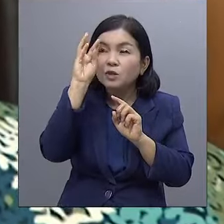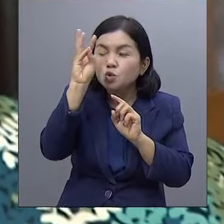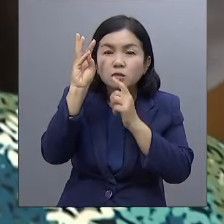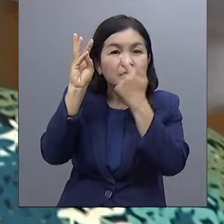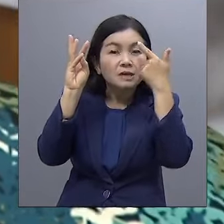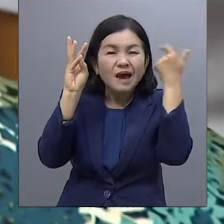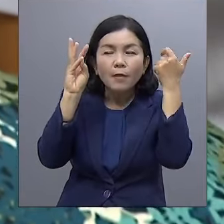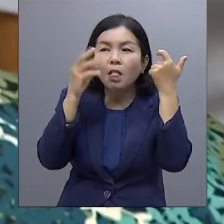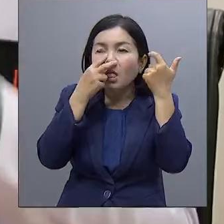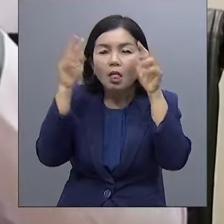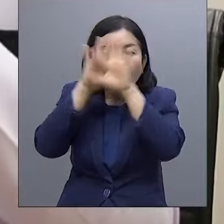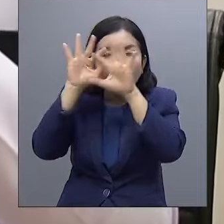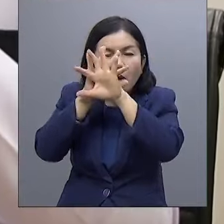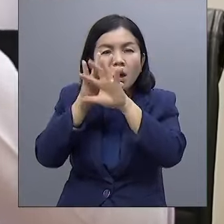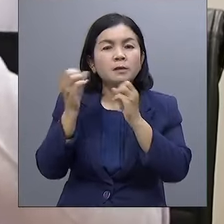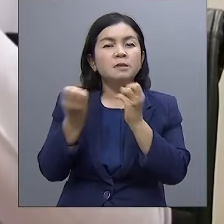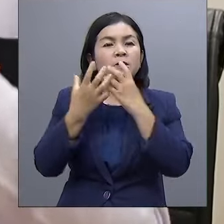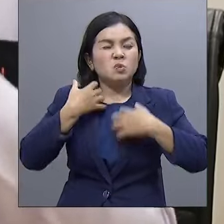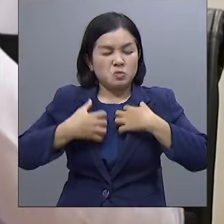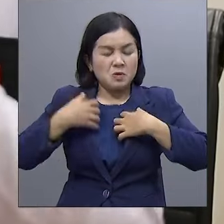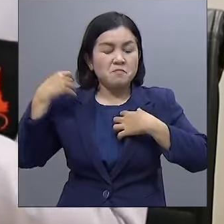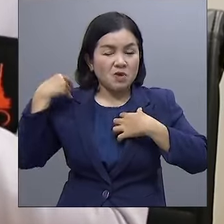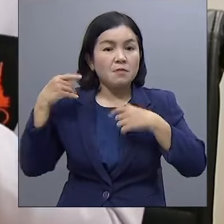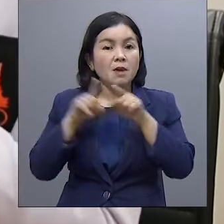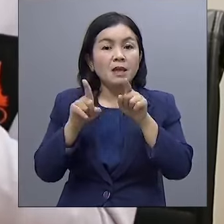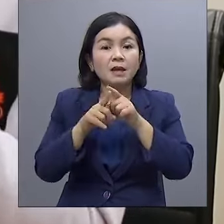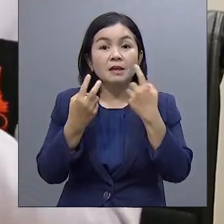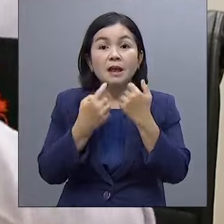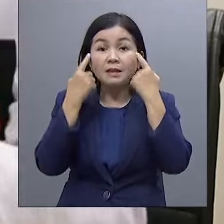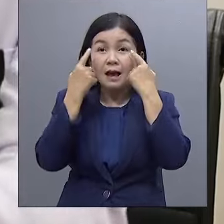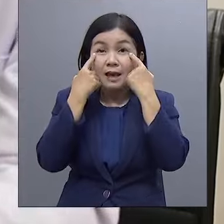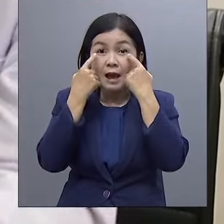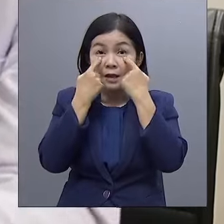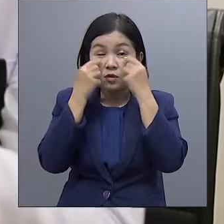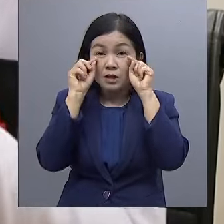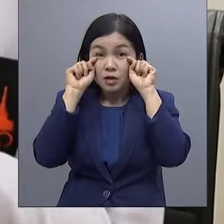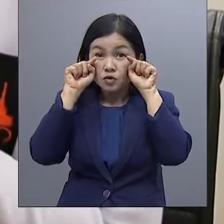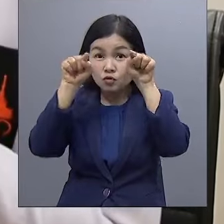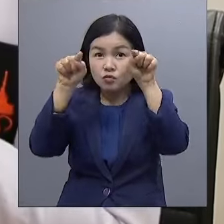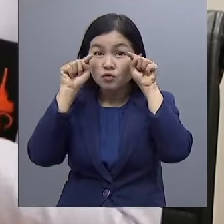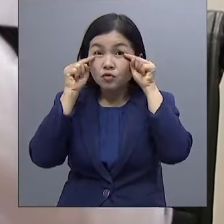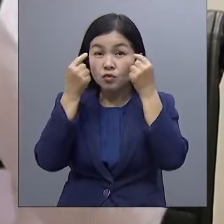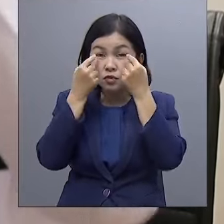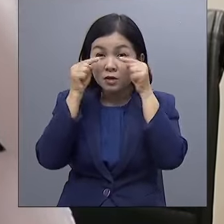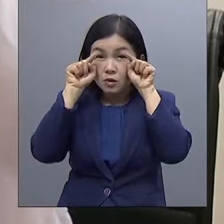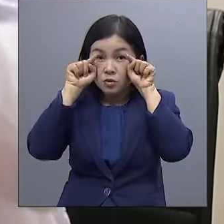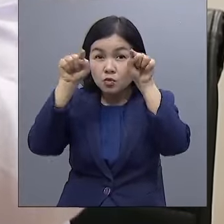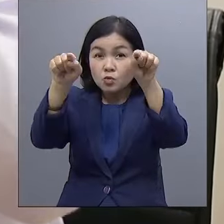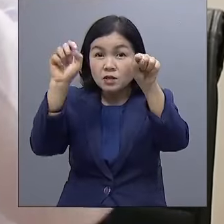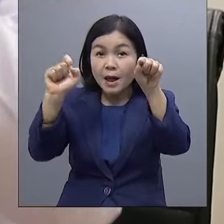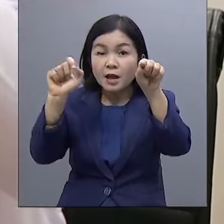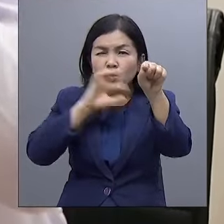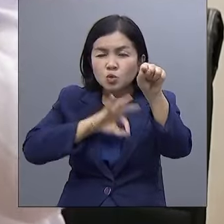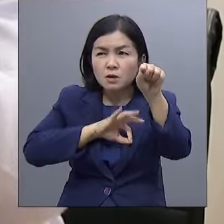มีบ้างเหมือนกันนะครับเพราะว่าเวลาที่เราจะมองอะไรเราใช้จอบสายตาที่อยู่ตรงกลางครับอยู่ตรงกลางลูกตาเนี้ยบางทีจุด